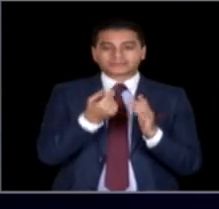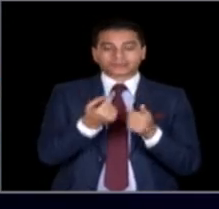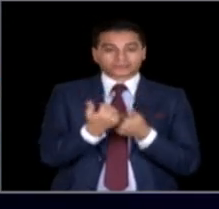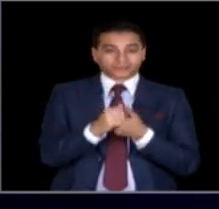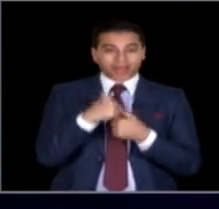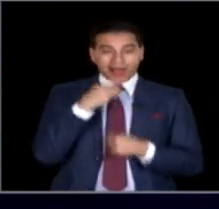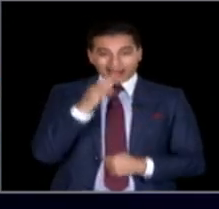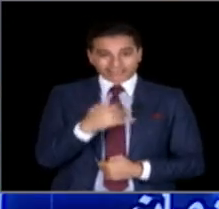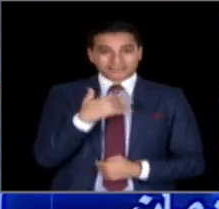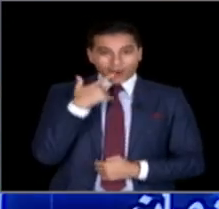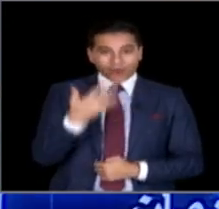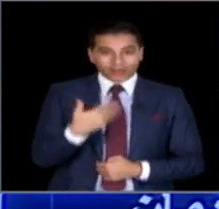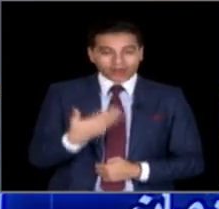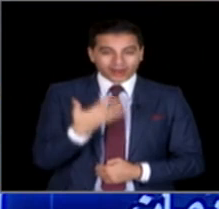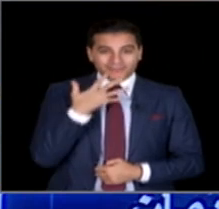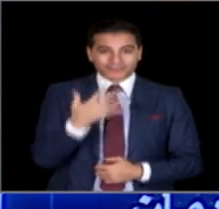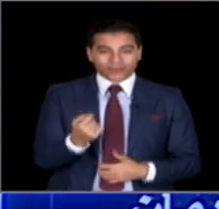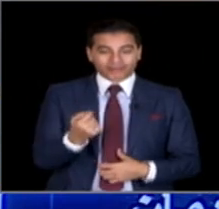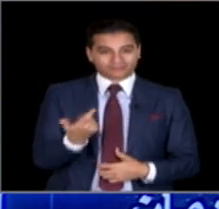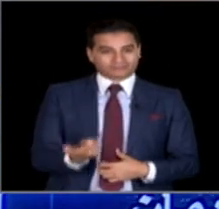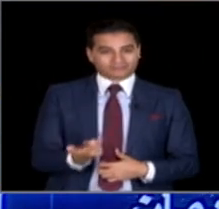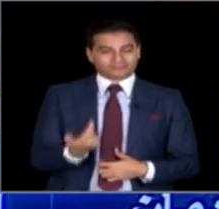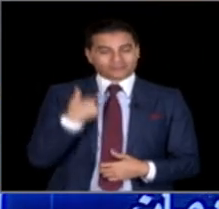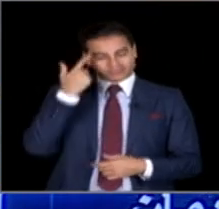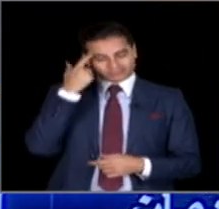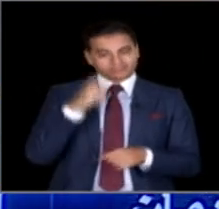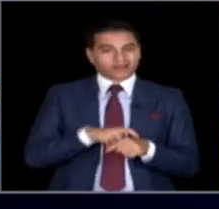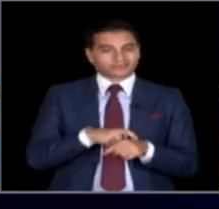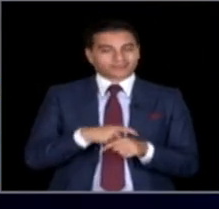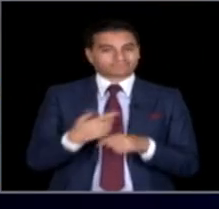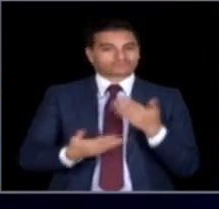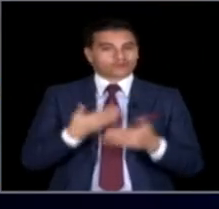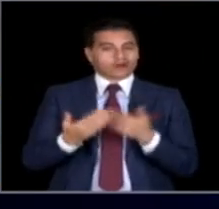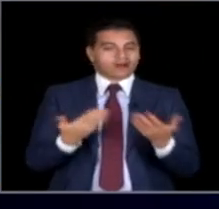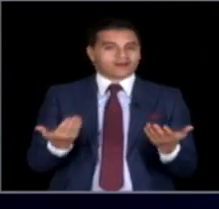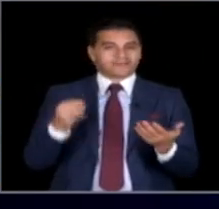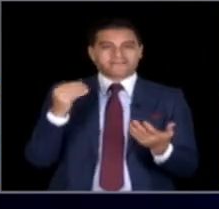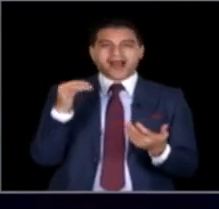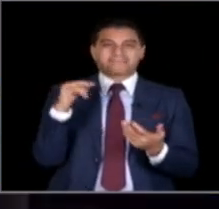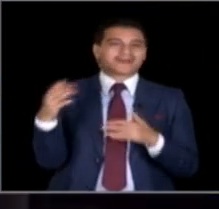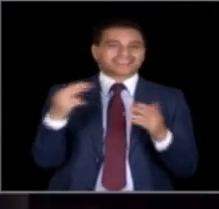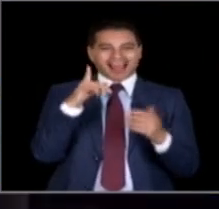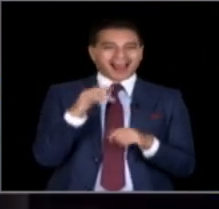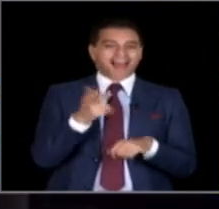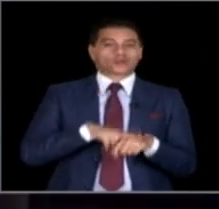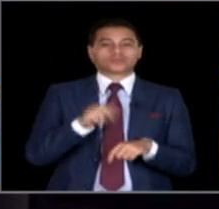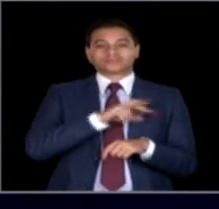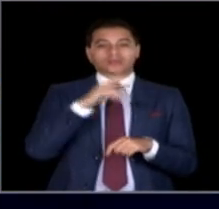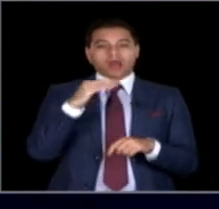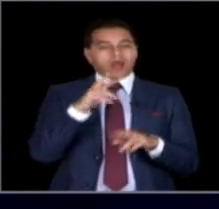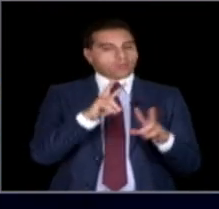يعني أنا لازم أزعق؟ بوظوا أعصابي كده. خلاص، محمد علي وصلاح مفيش